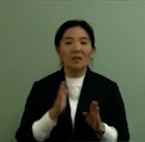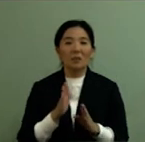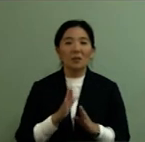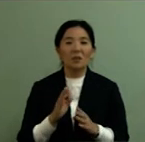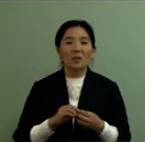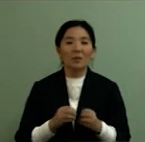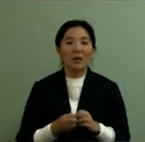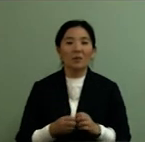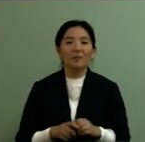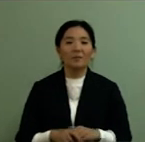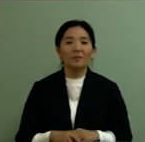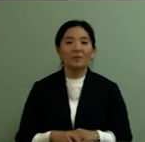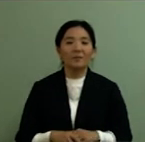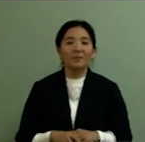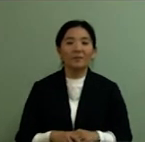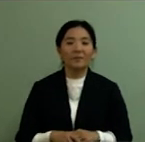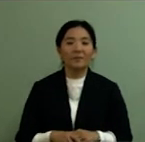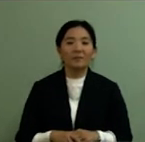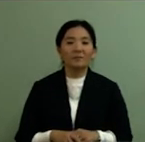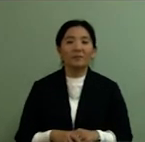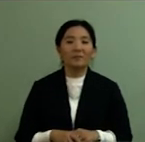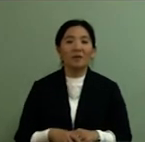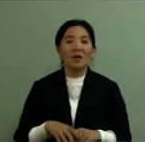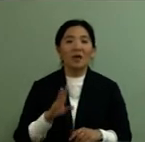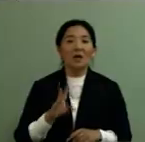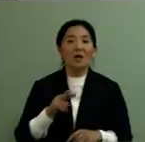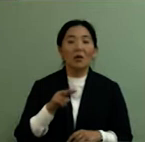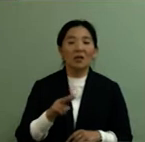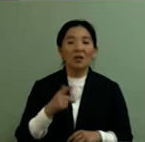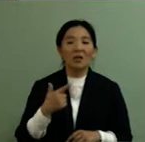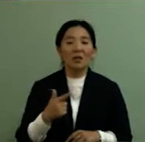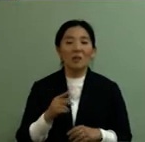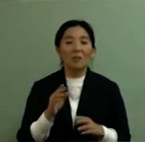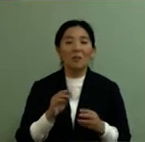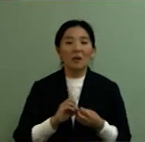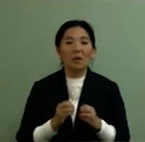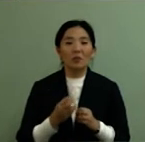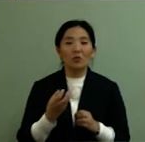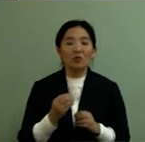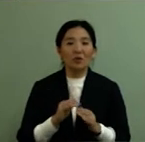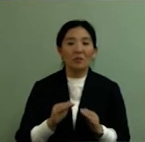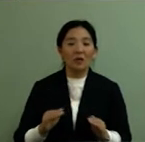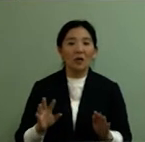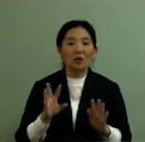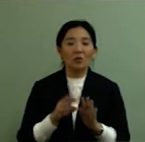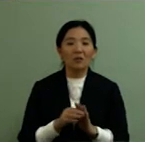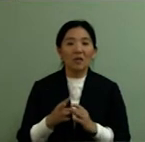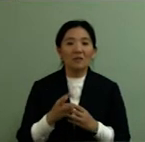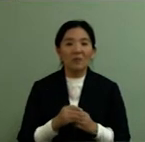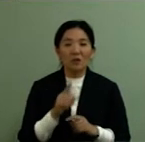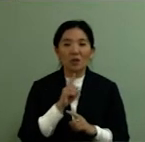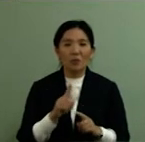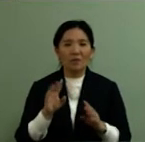геоэкологическим проблемам. К локальным геогеологическим проблемам еще, ребята, относятся. Мы с вами не